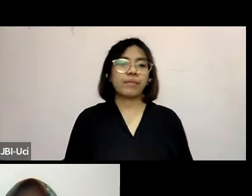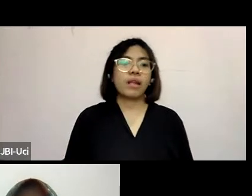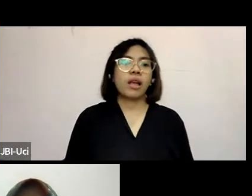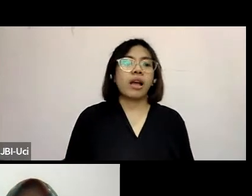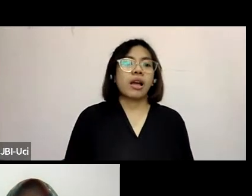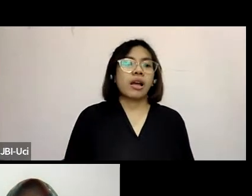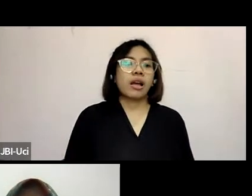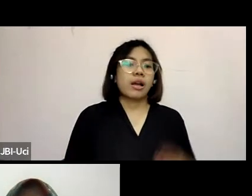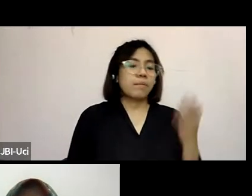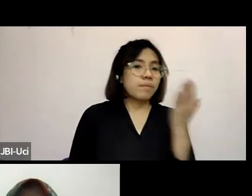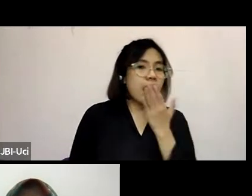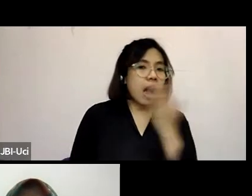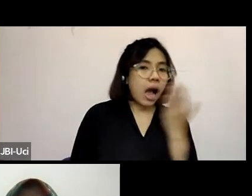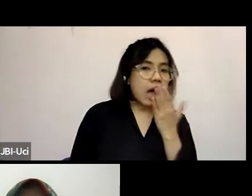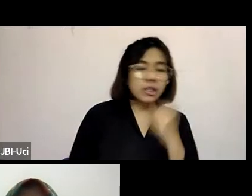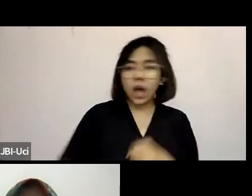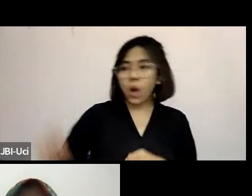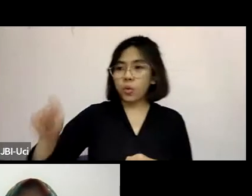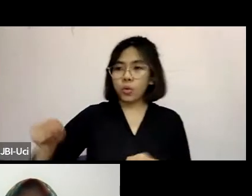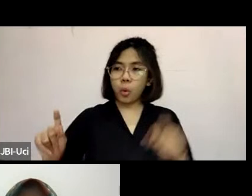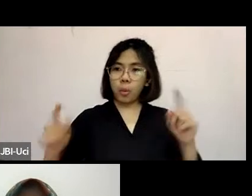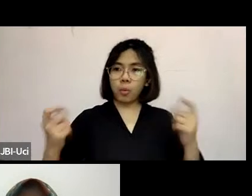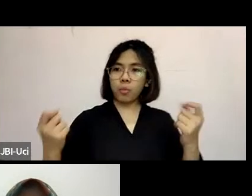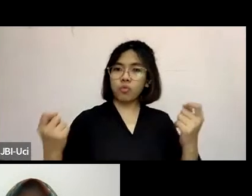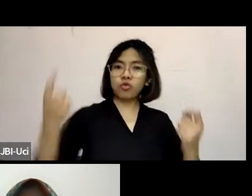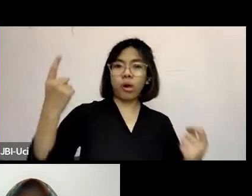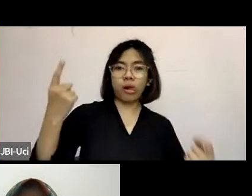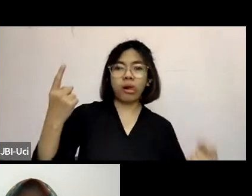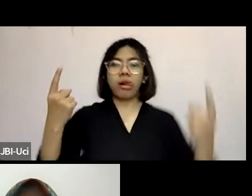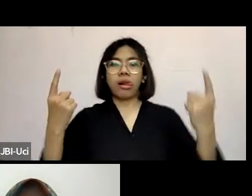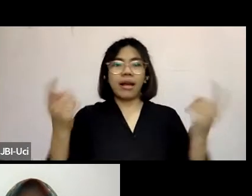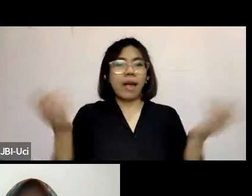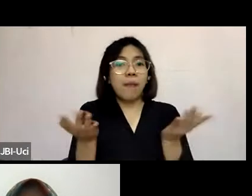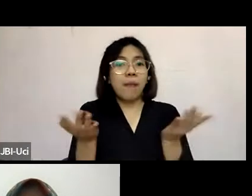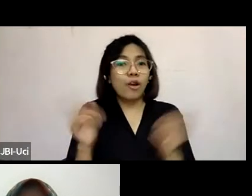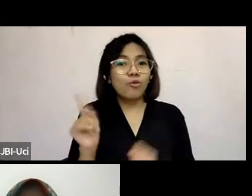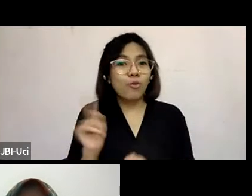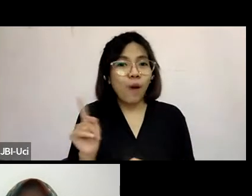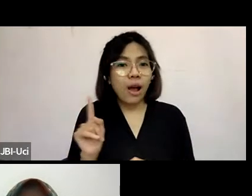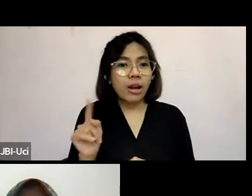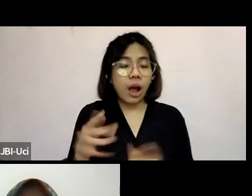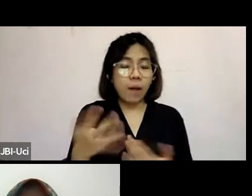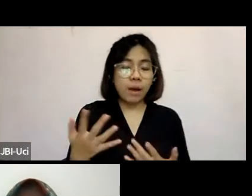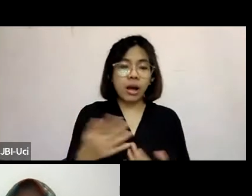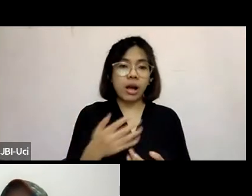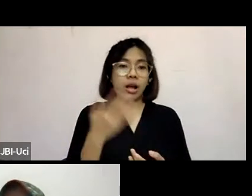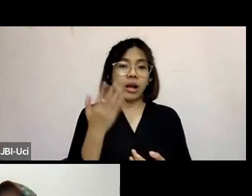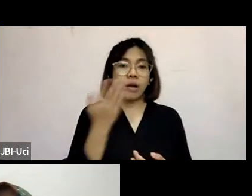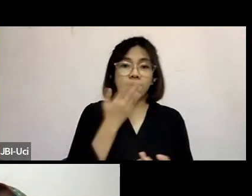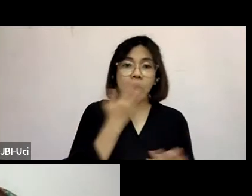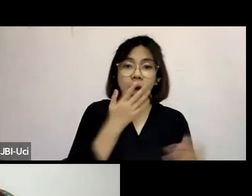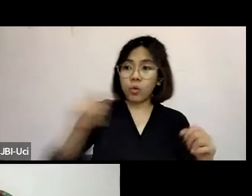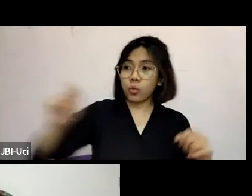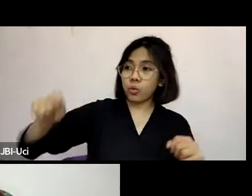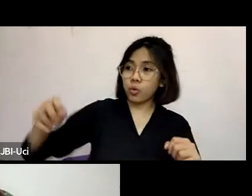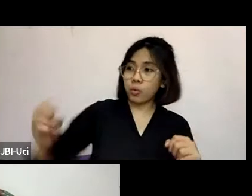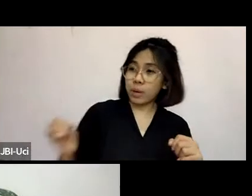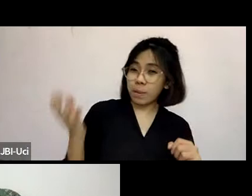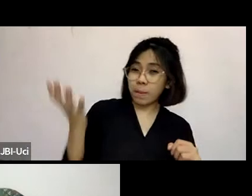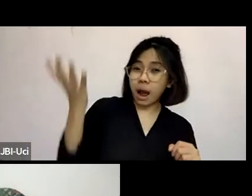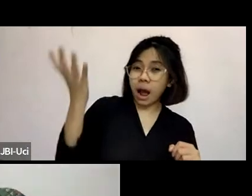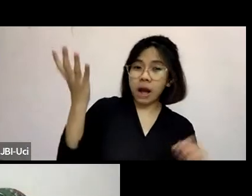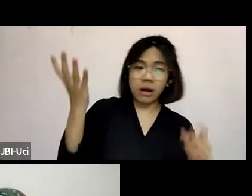bahasa atau Um Apakah bahasa mengikuti perkembangan hukum atau hukum yang menyesuaikan diri dengan perkembangan penggunaan